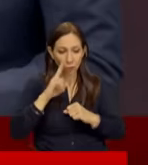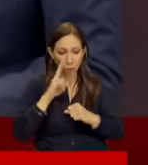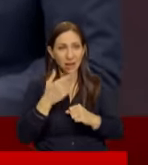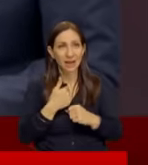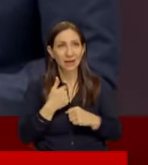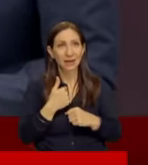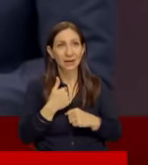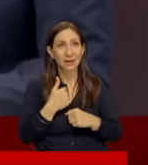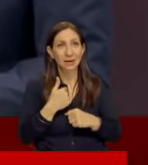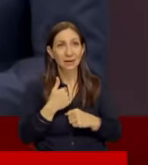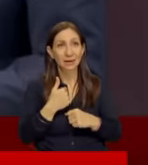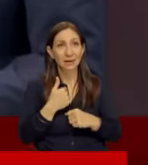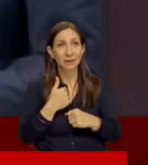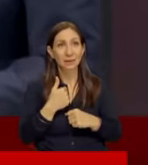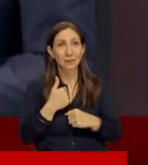falan